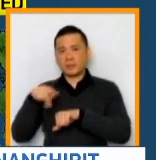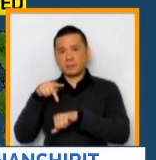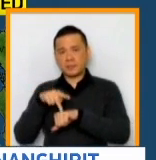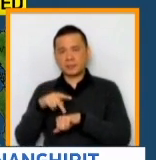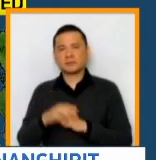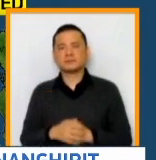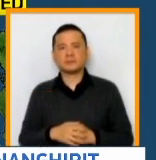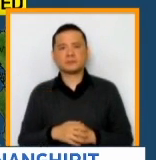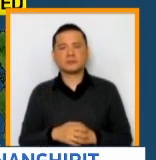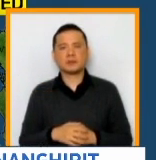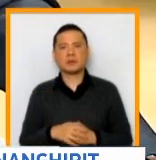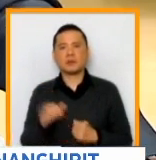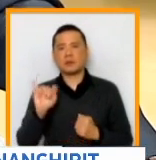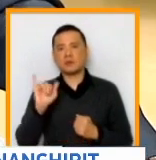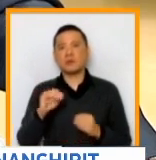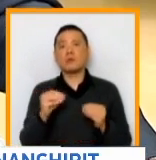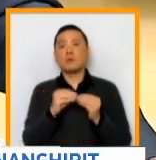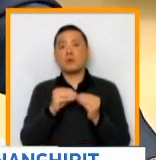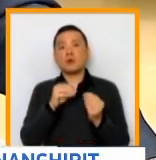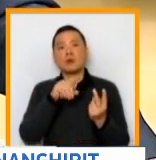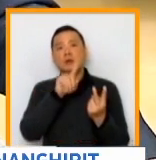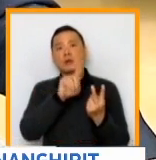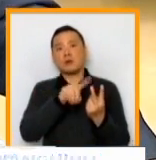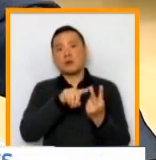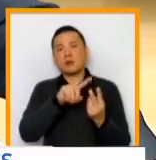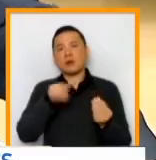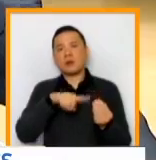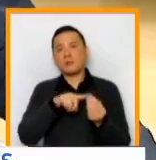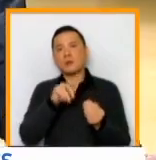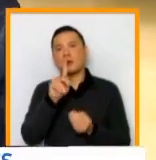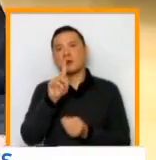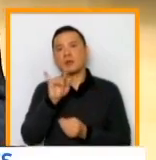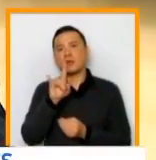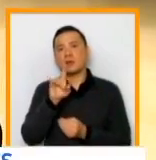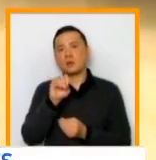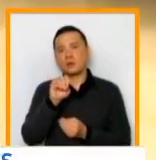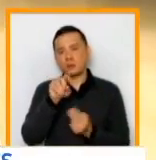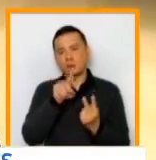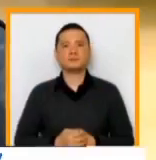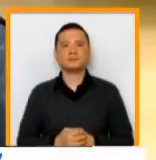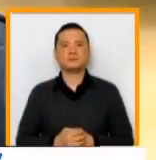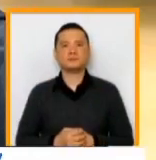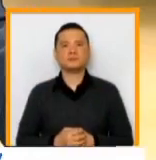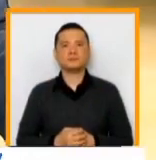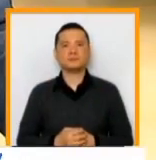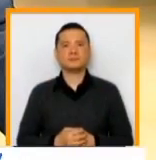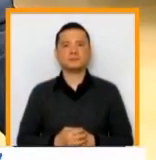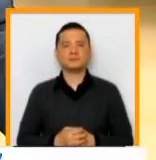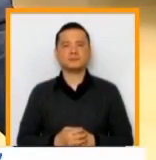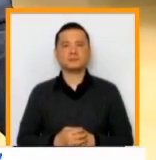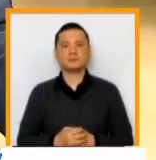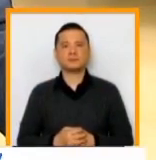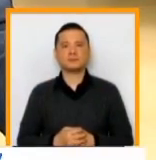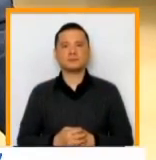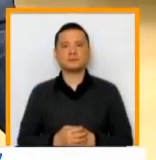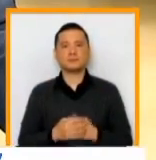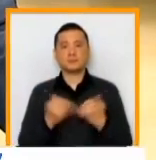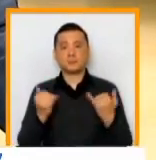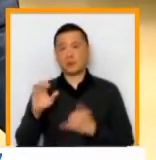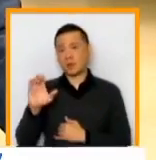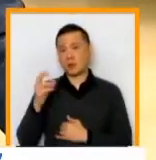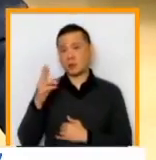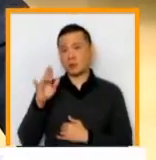hingi tayong detalye kaugnay naman ng isa pang binabantayang bagyo, ang Kiko. Samantala, balikan natin si Chris Perez ng